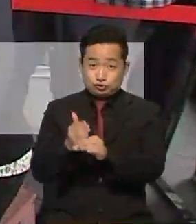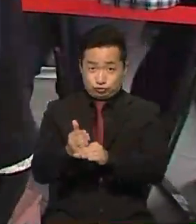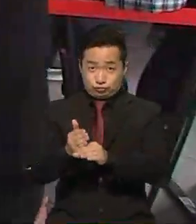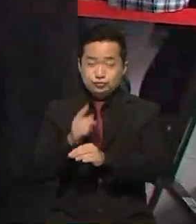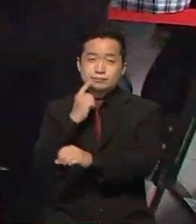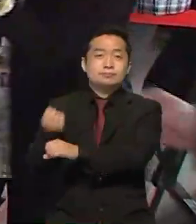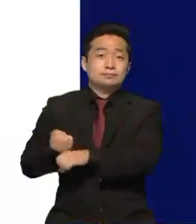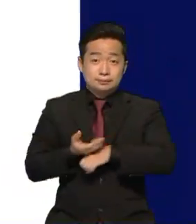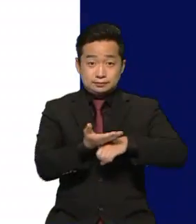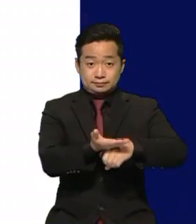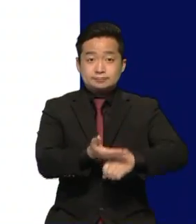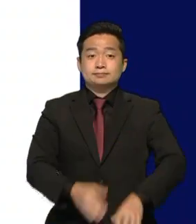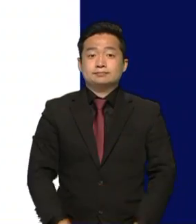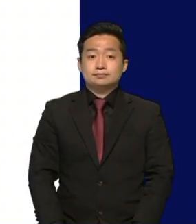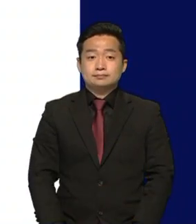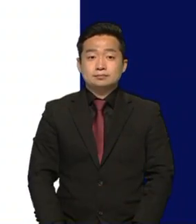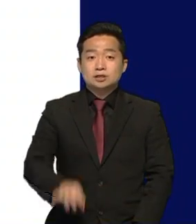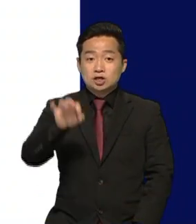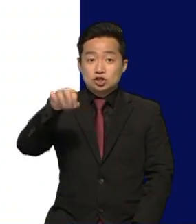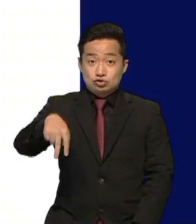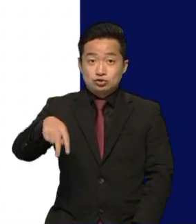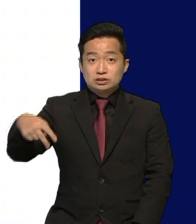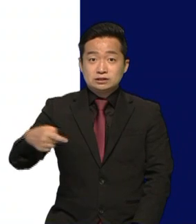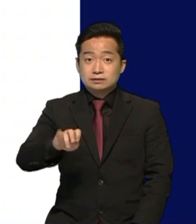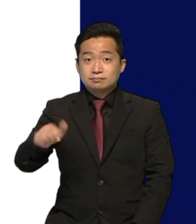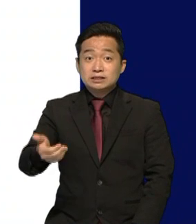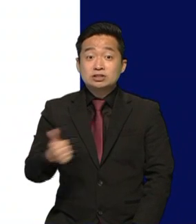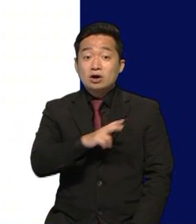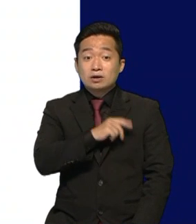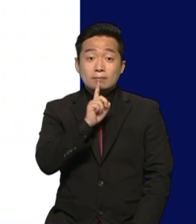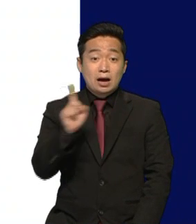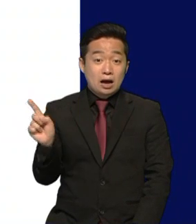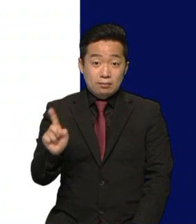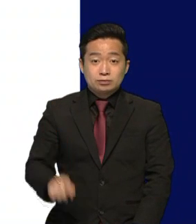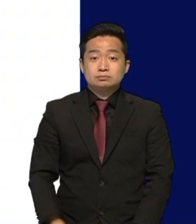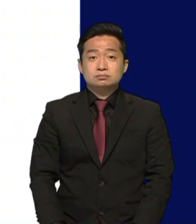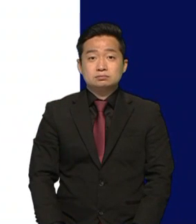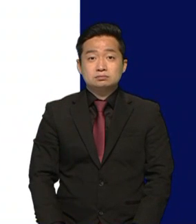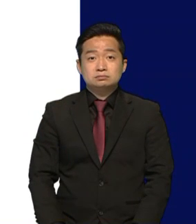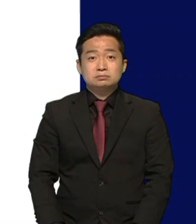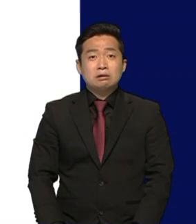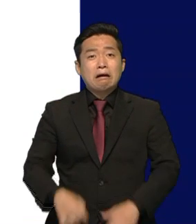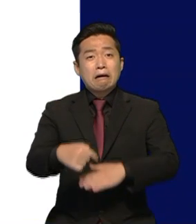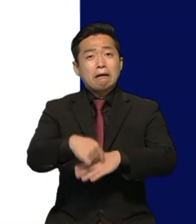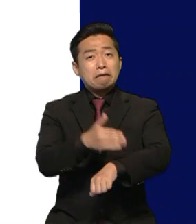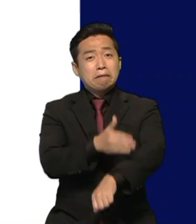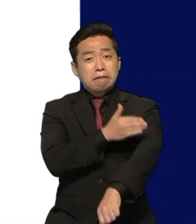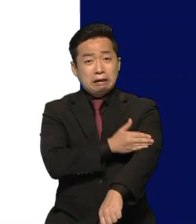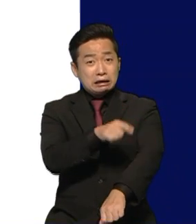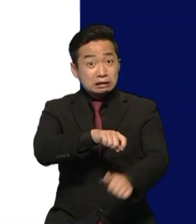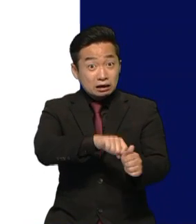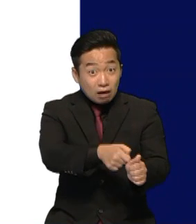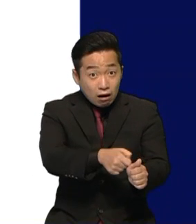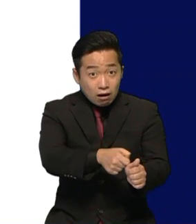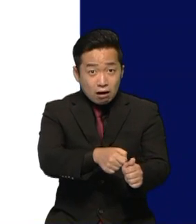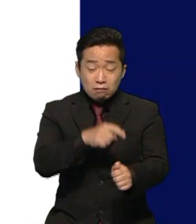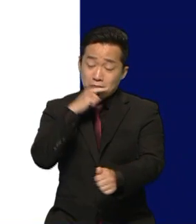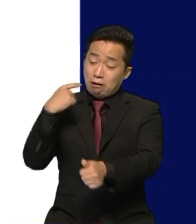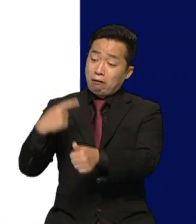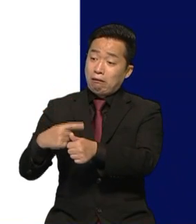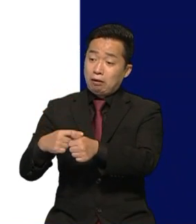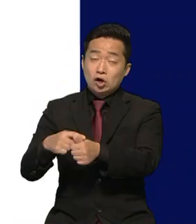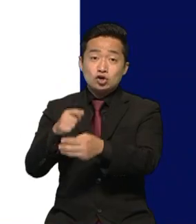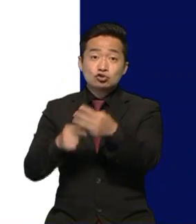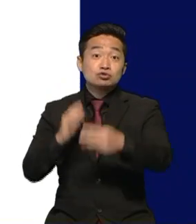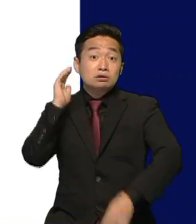의중을 전했습니다. 반면 유승민 전 의원은 양두구육이 징계 사유라면 막말을 한 윤석열 당원은 왜